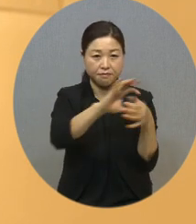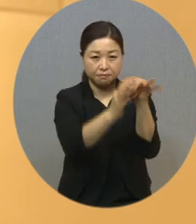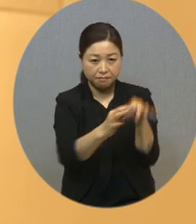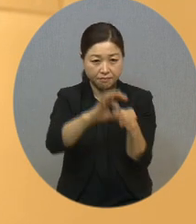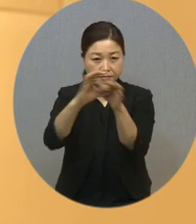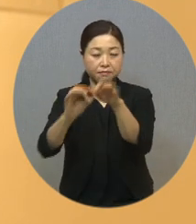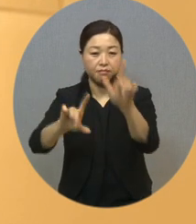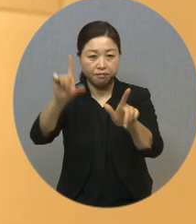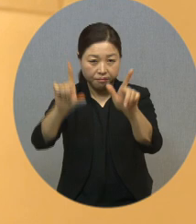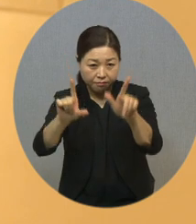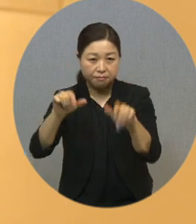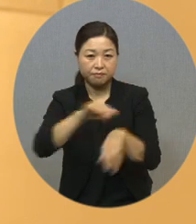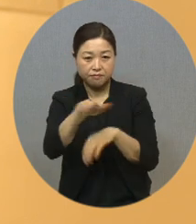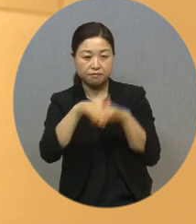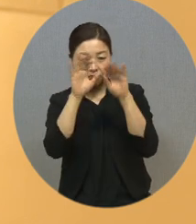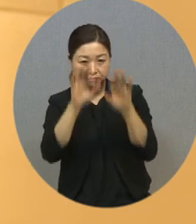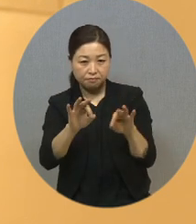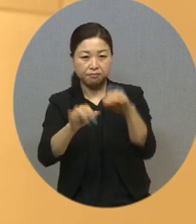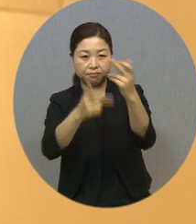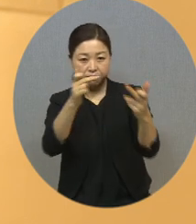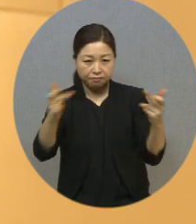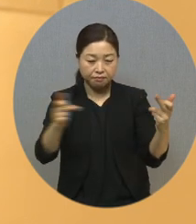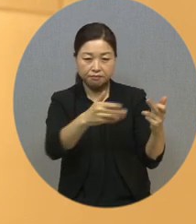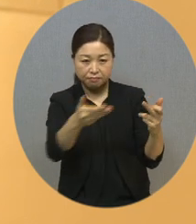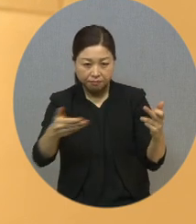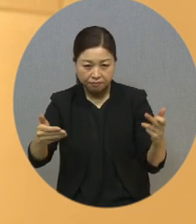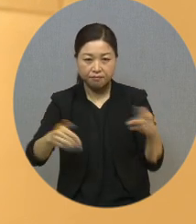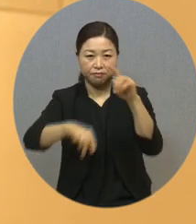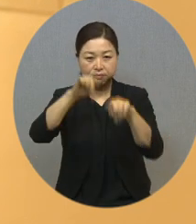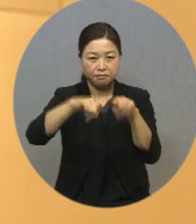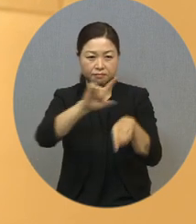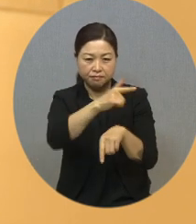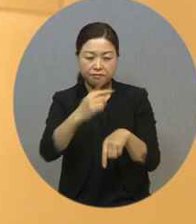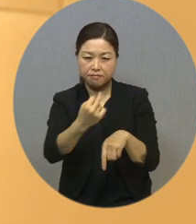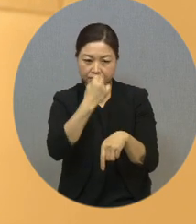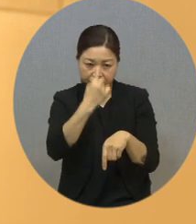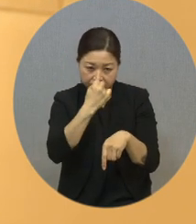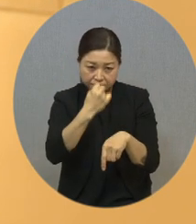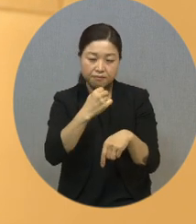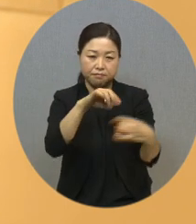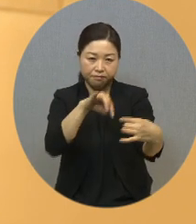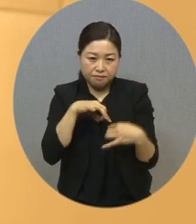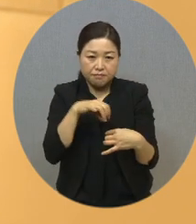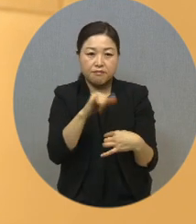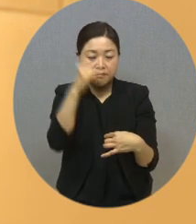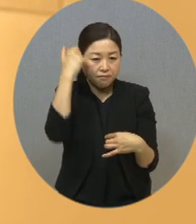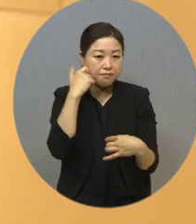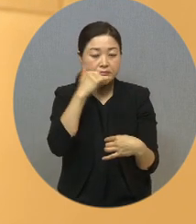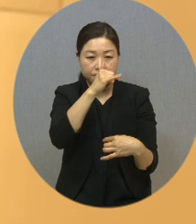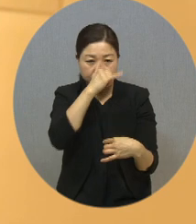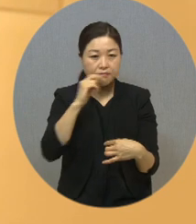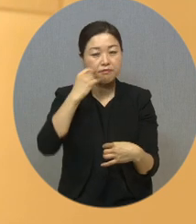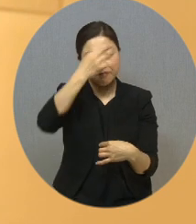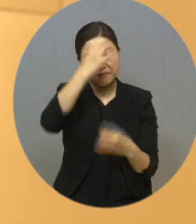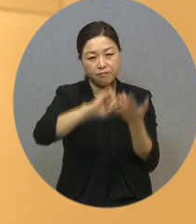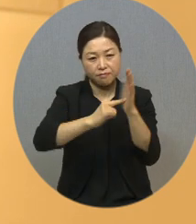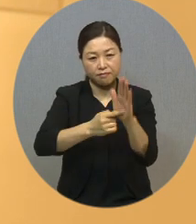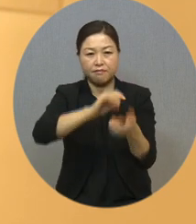모습은 우리에게 자연의 생명력을 전하는 것은 물론 예술이 표현하는 세계에는 한계가